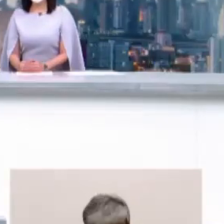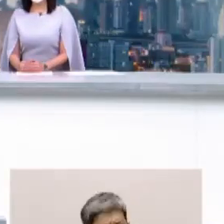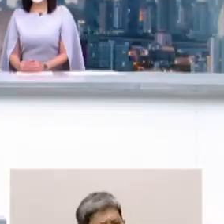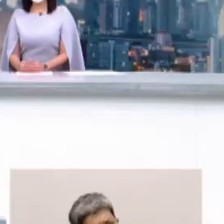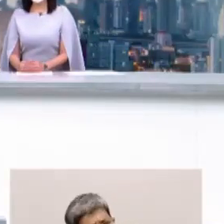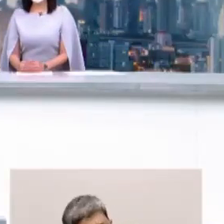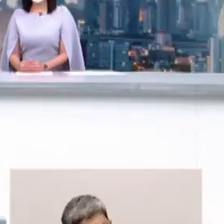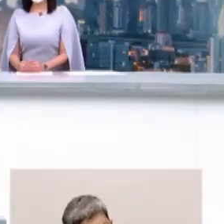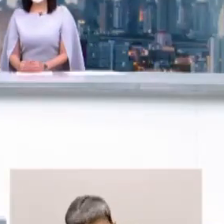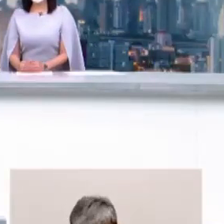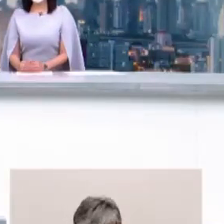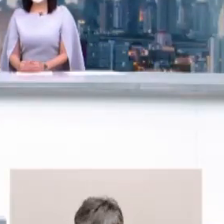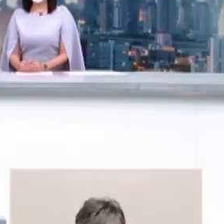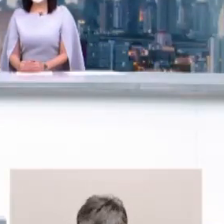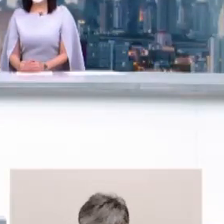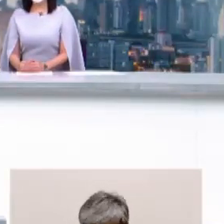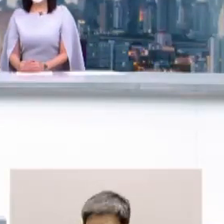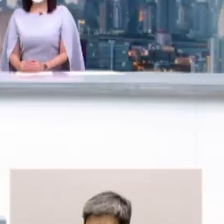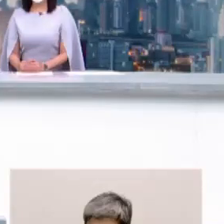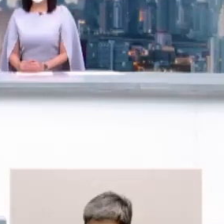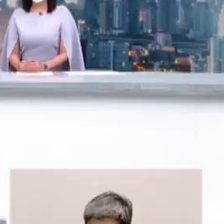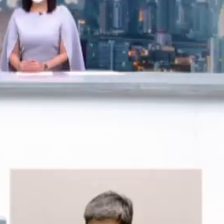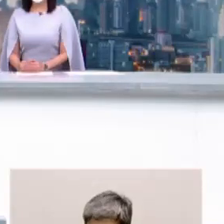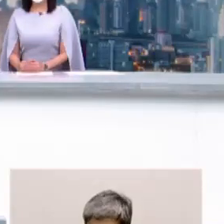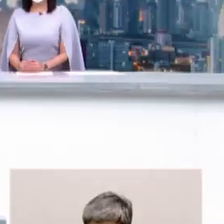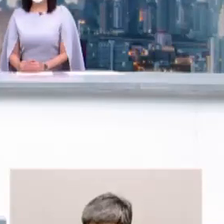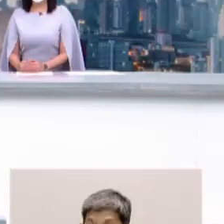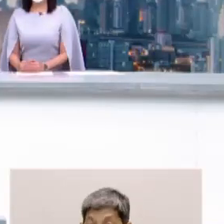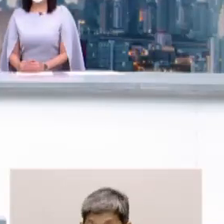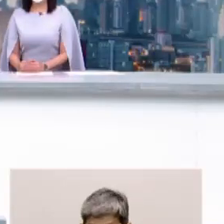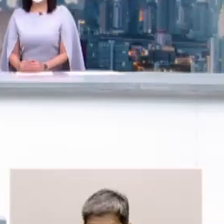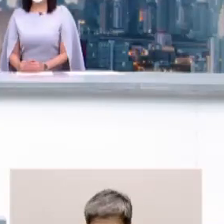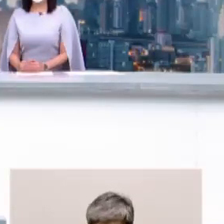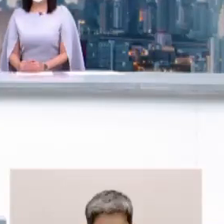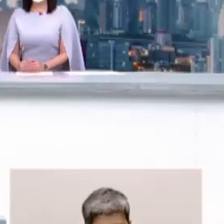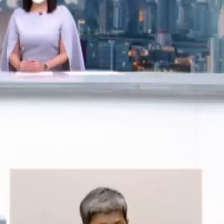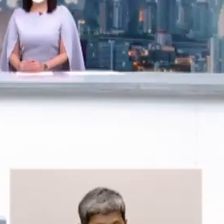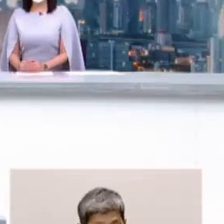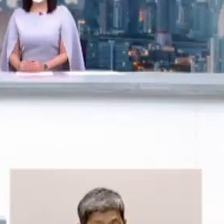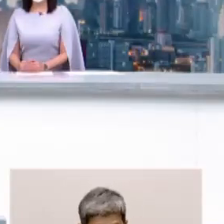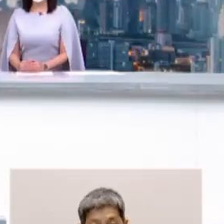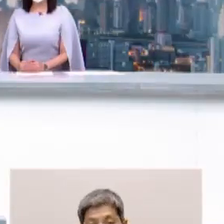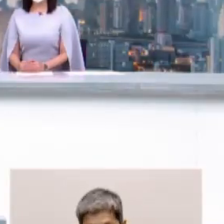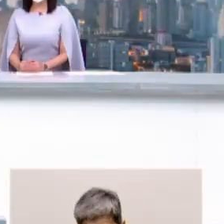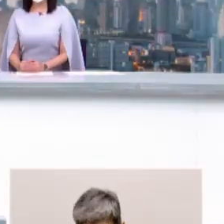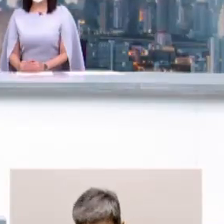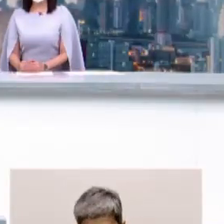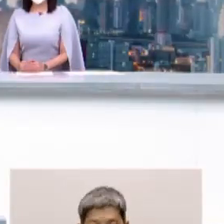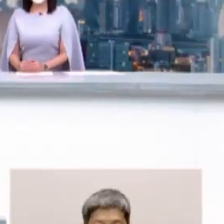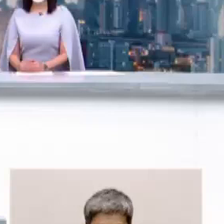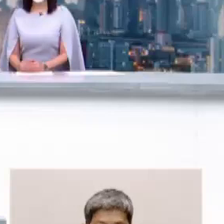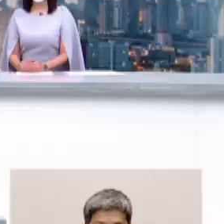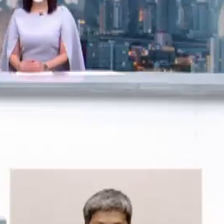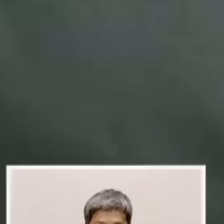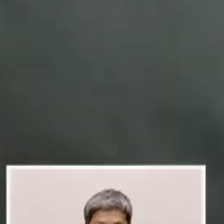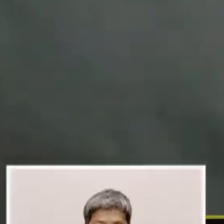แต่จะอนุญาตให้ไปร่วมเทศกาลใหญ่ที่จะมีขึ้นปลายเดือนนี้คาดว่าคนจะไปเข้าร่วมหลายสิบล้านคนเลยติดตามพร้อมๆกันนะคะ เชิญครับ เชิญ